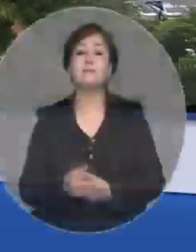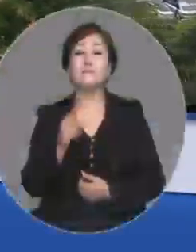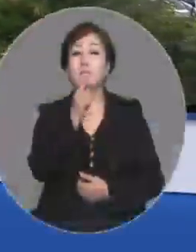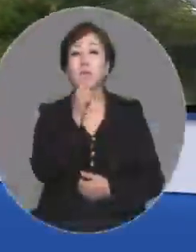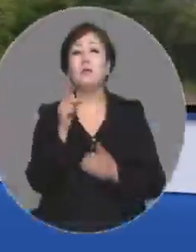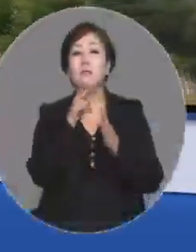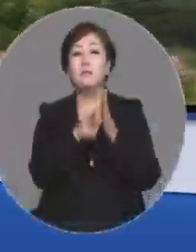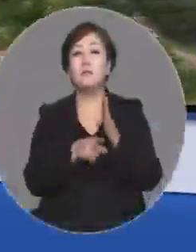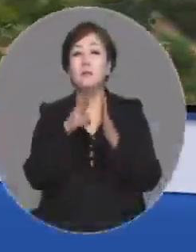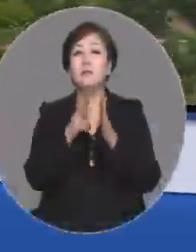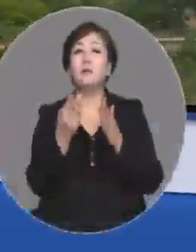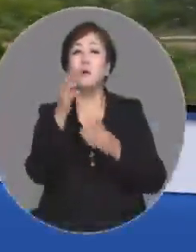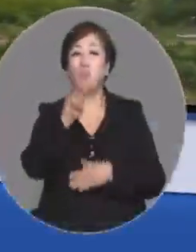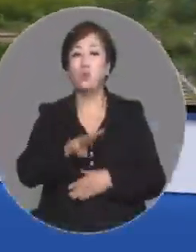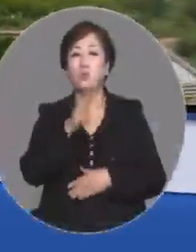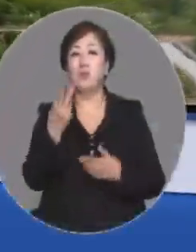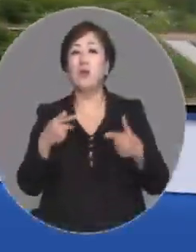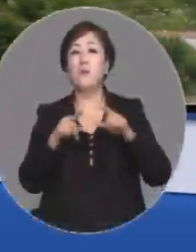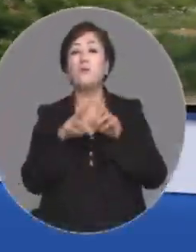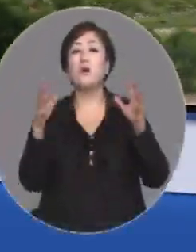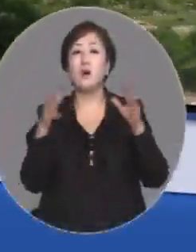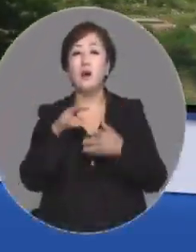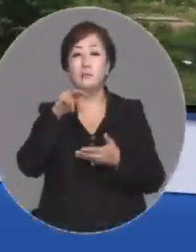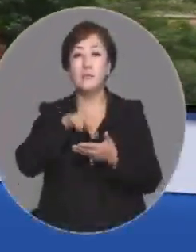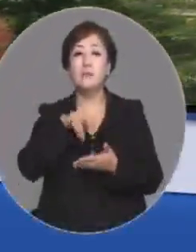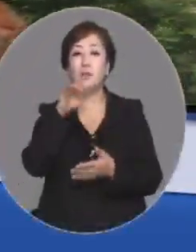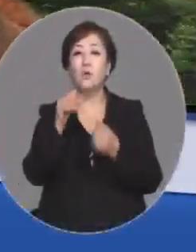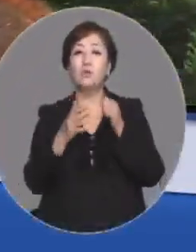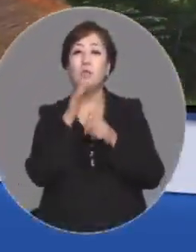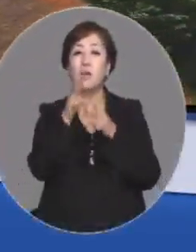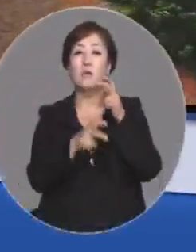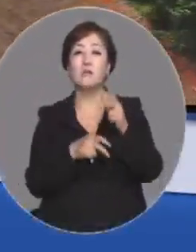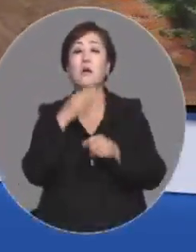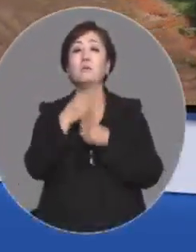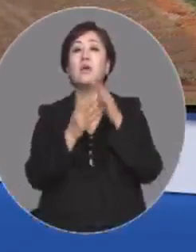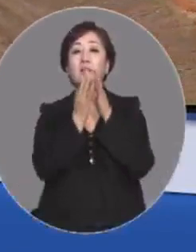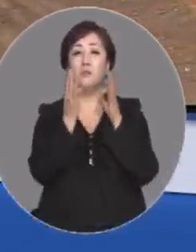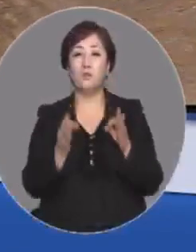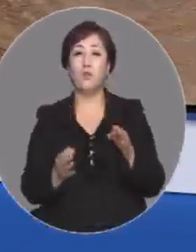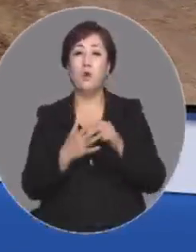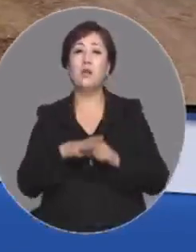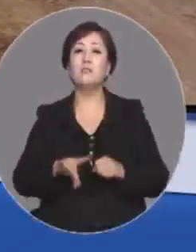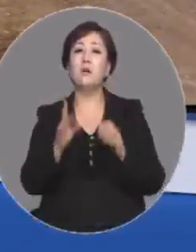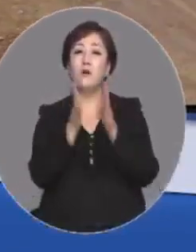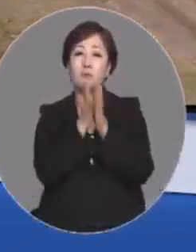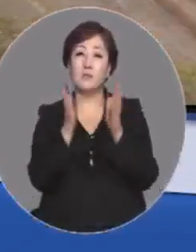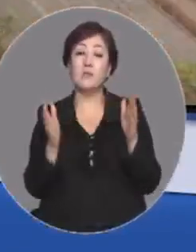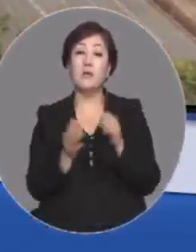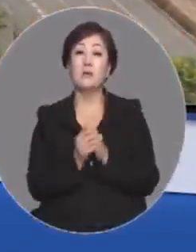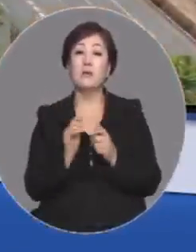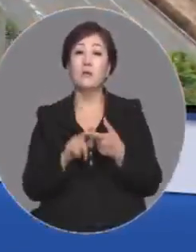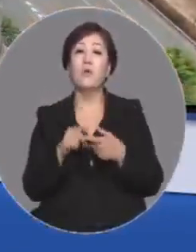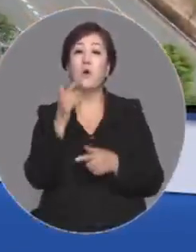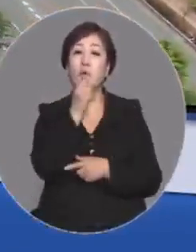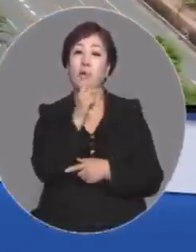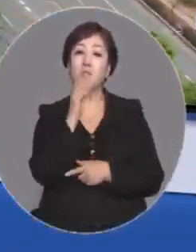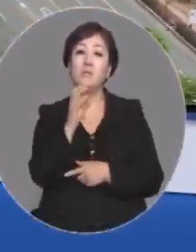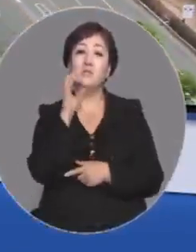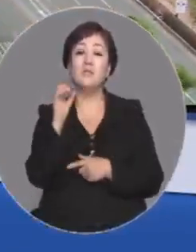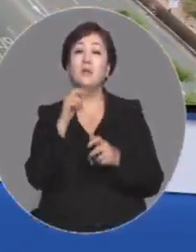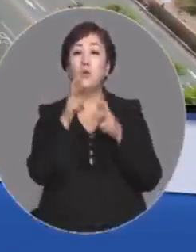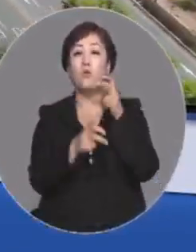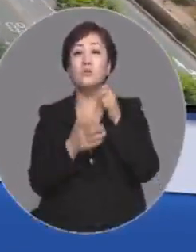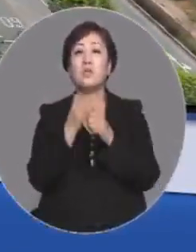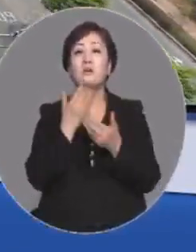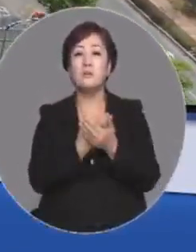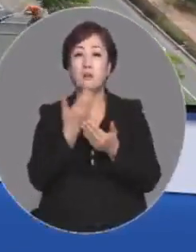KTX 울산역 롯데 복합환승센터가 사업 지정 승인 4년여 만에 첫 삽을 떴습니다. 또 KCC 공장 철거